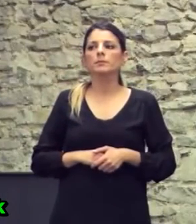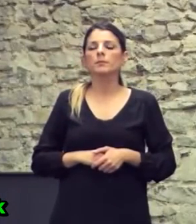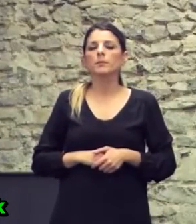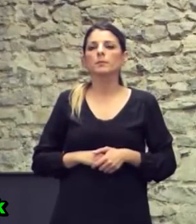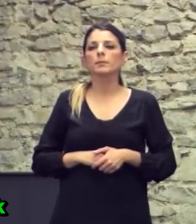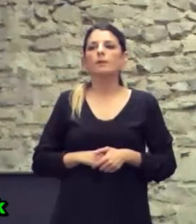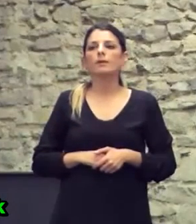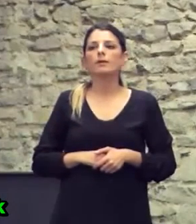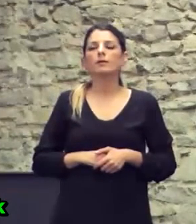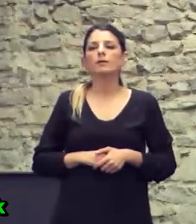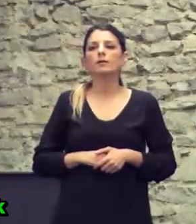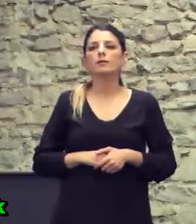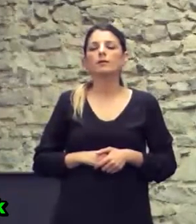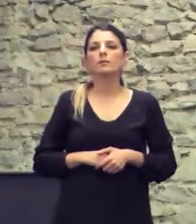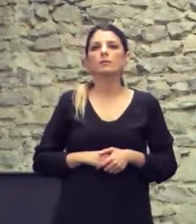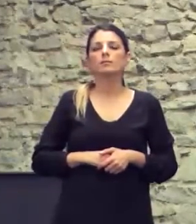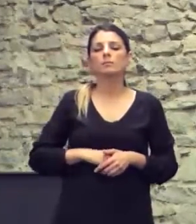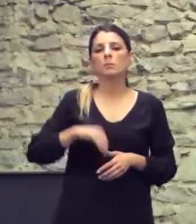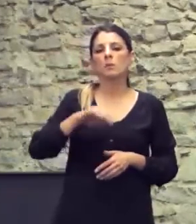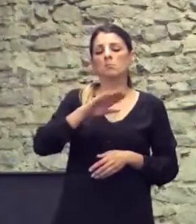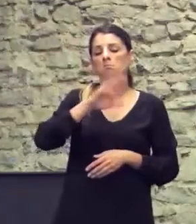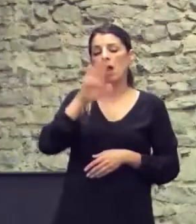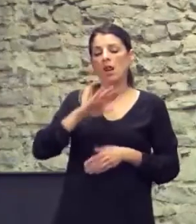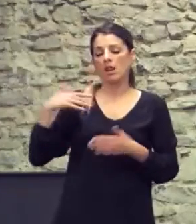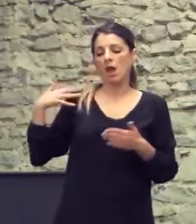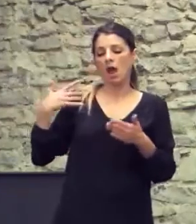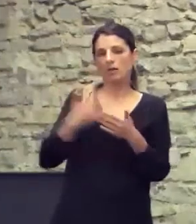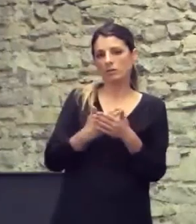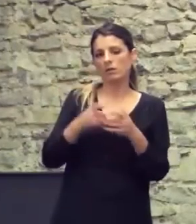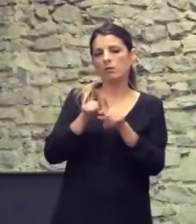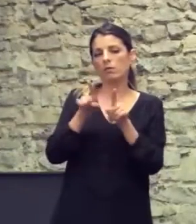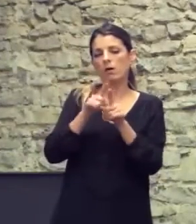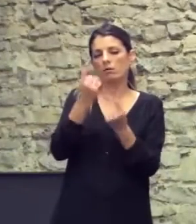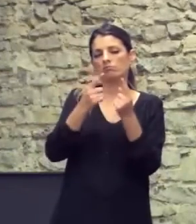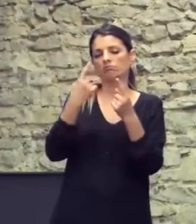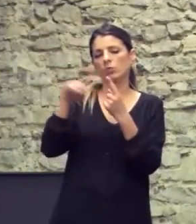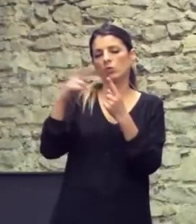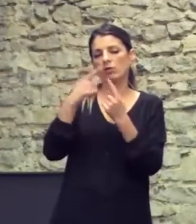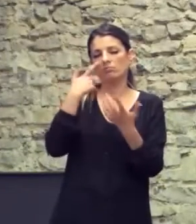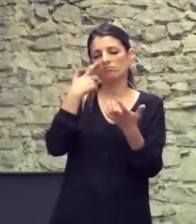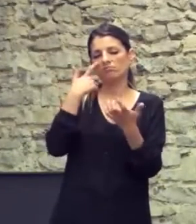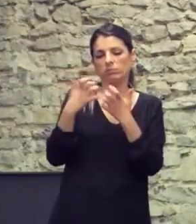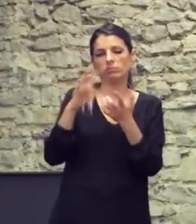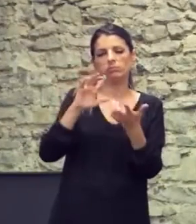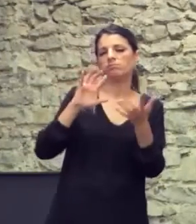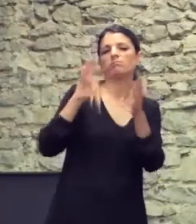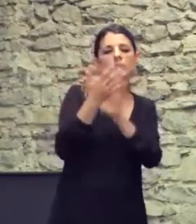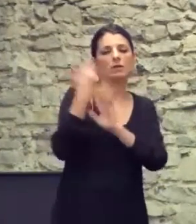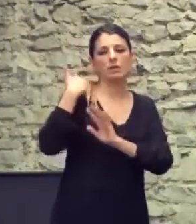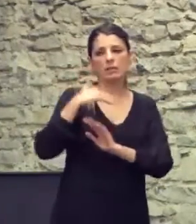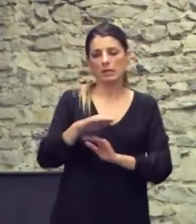badaudela gauza desiente aldatzen direnak, eta badaudela egitura sozial oso potenteak agian azkenengo 80 urtetan ez direnak horren